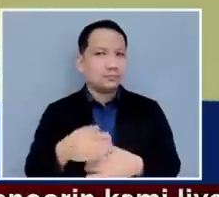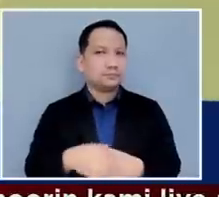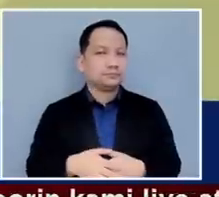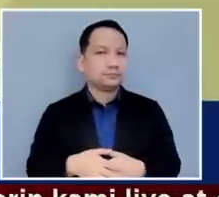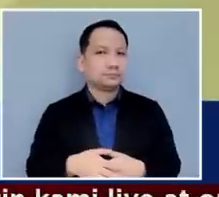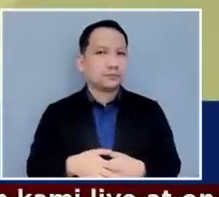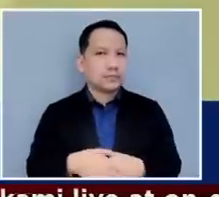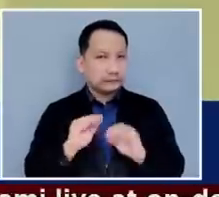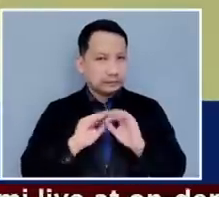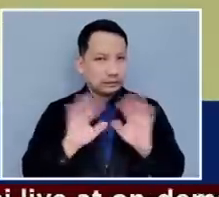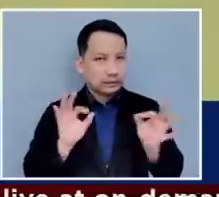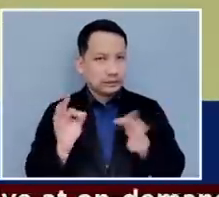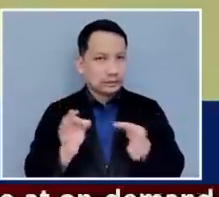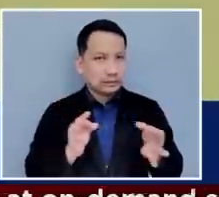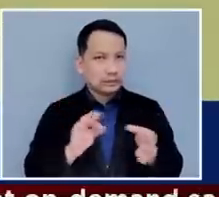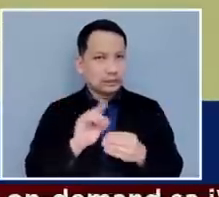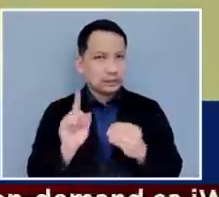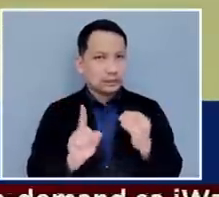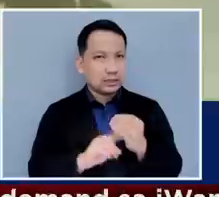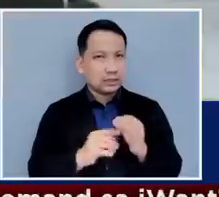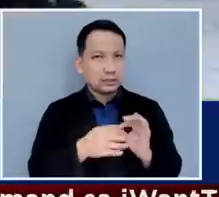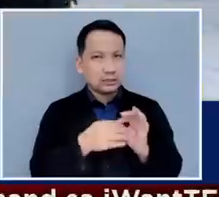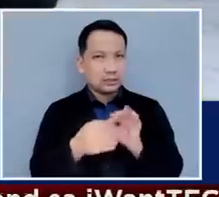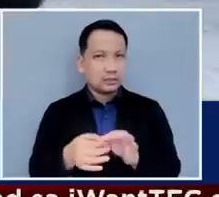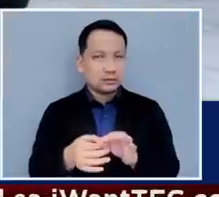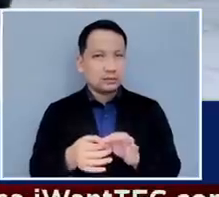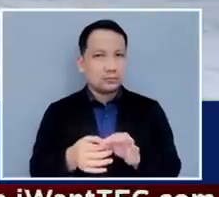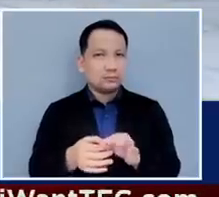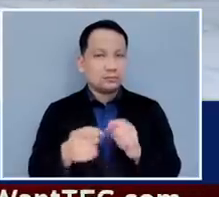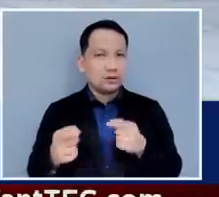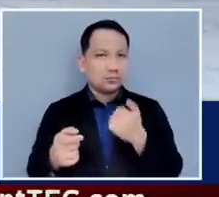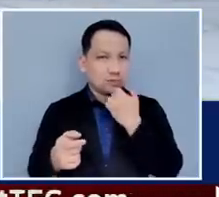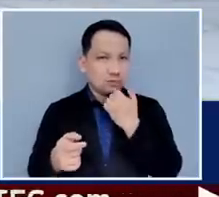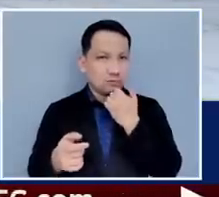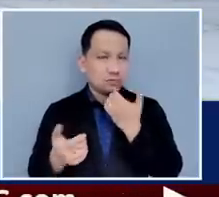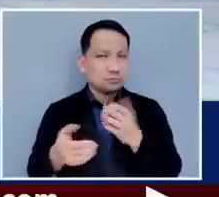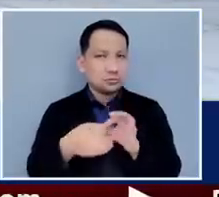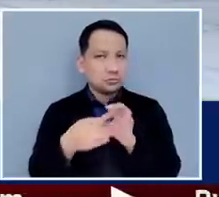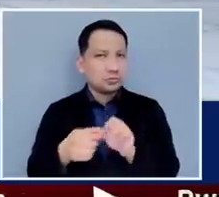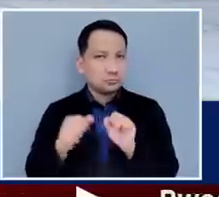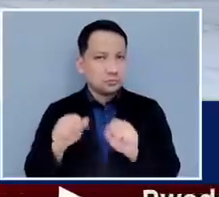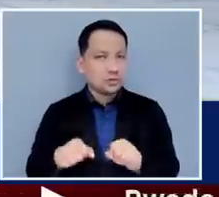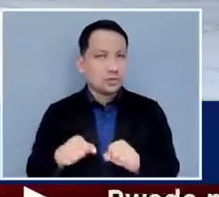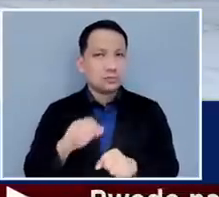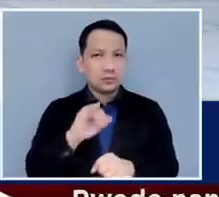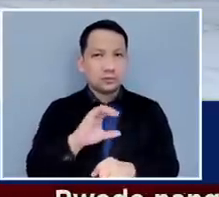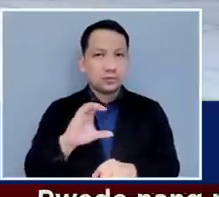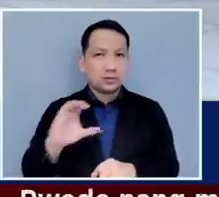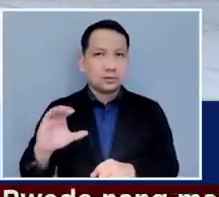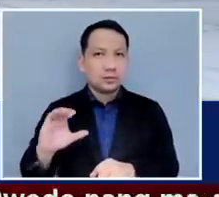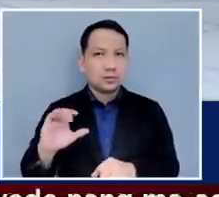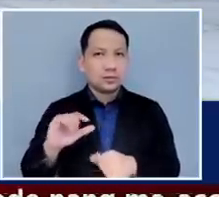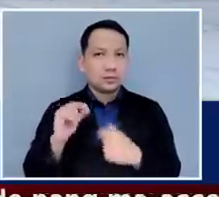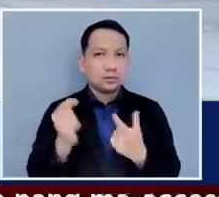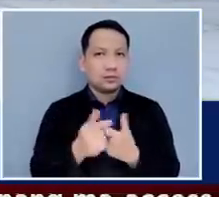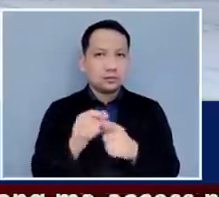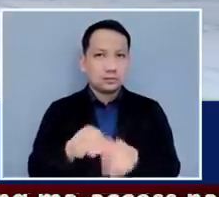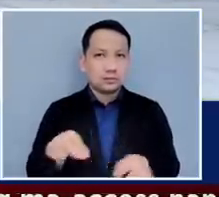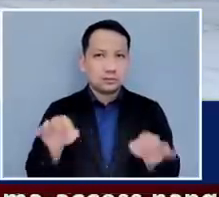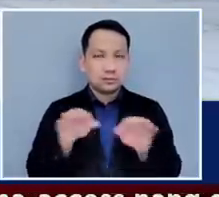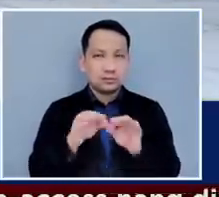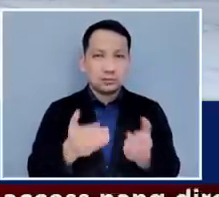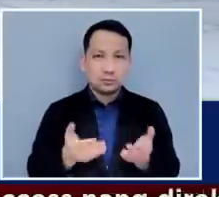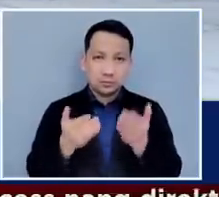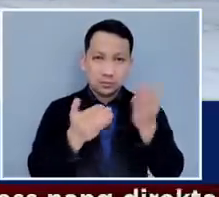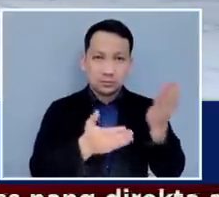Clearly, pagka ganyan kasi, meron kang panlaban. Ayon sa ICC Appeals Chamber, maaaring magsumite na kanila